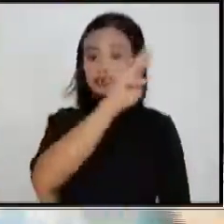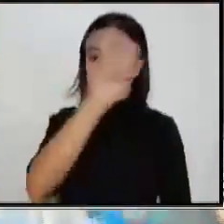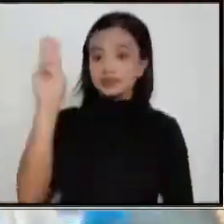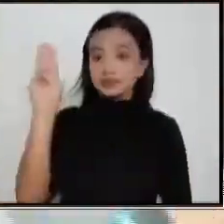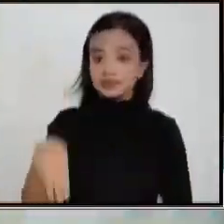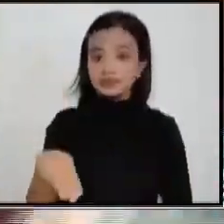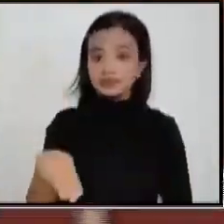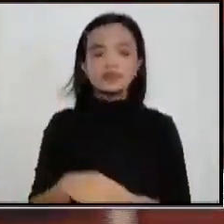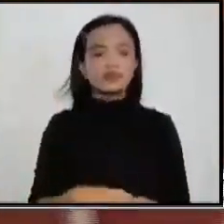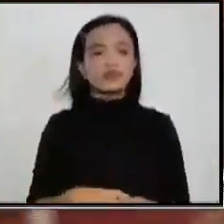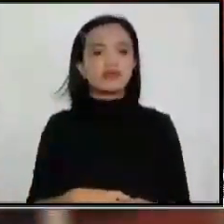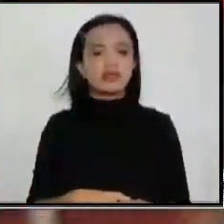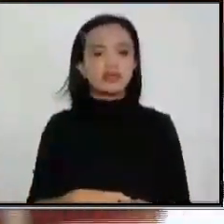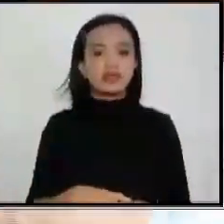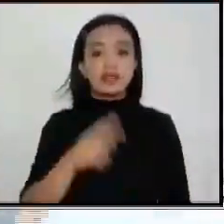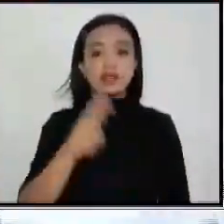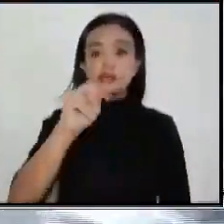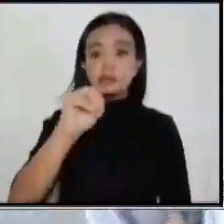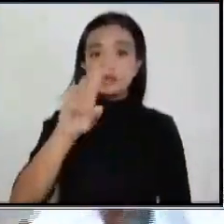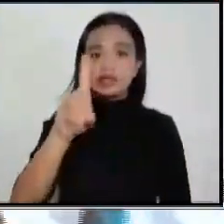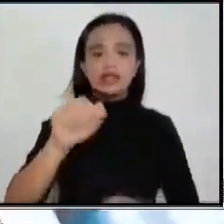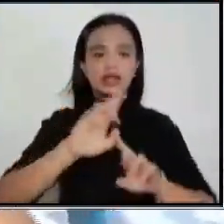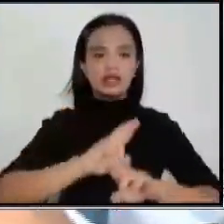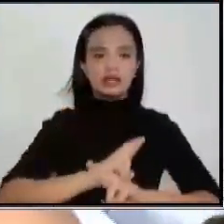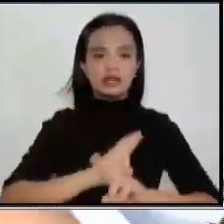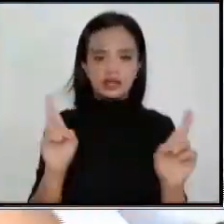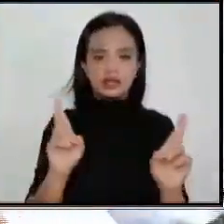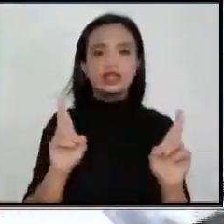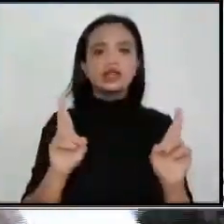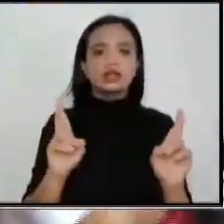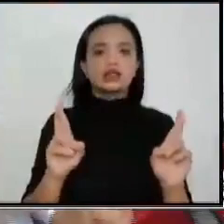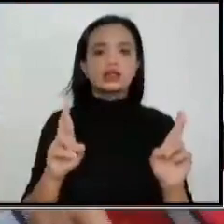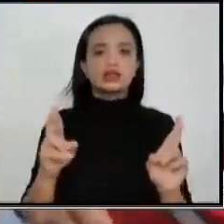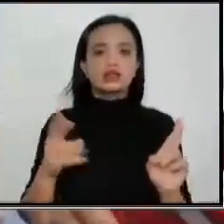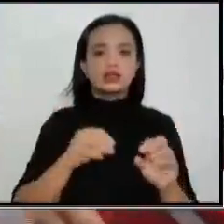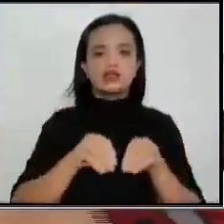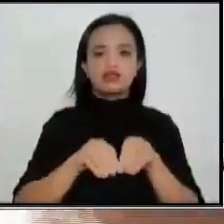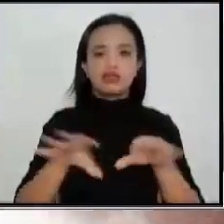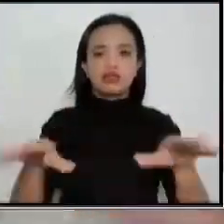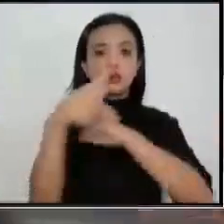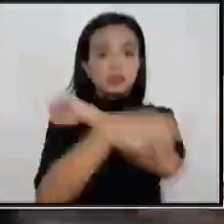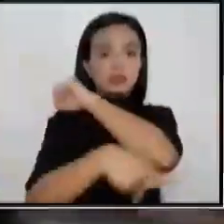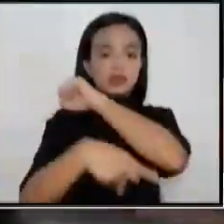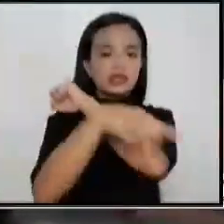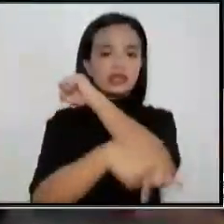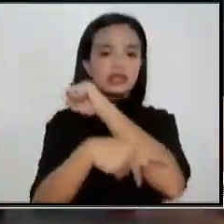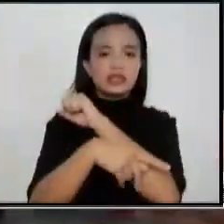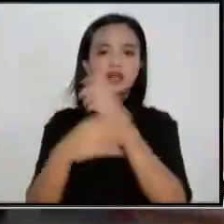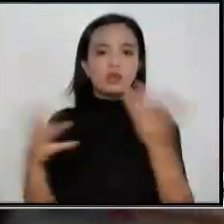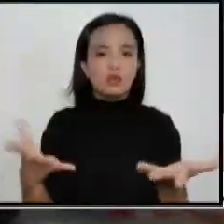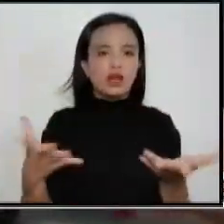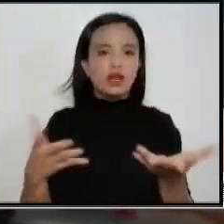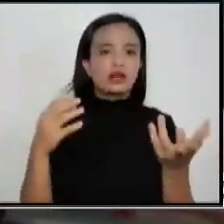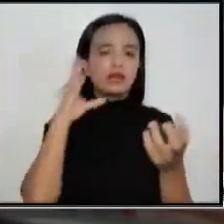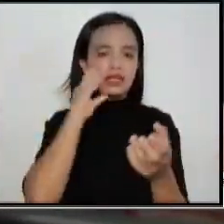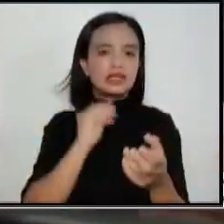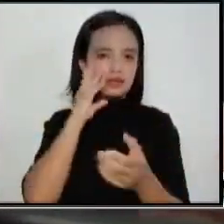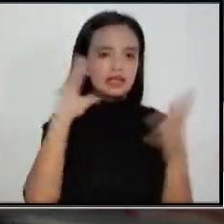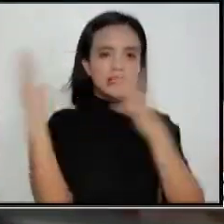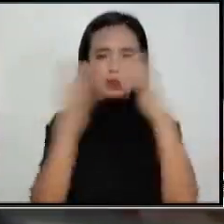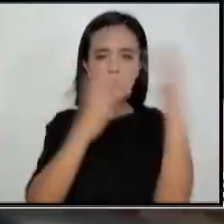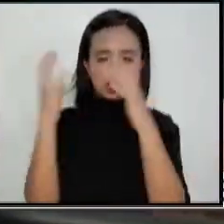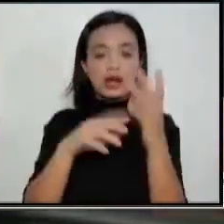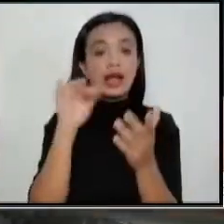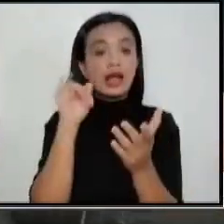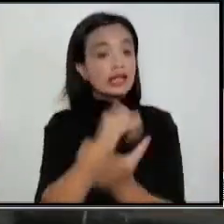rin ang MMDA na mag-deploy ng mga tauhan sa mga probinsyang maapektuhan ng bagyo. Kaya po tayo na andito ay